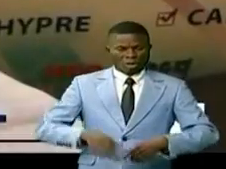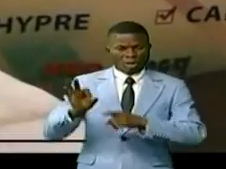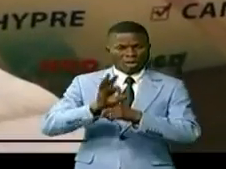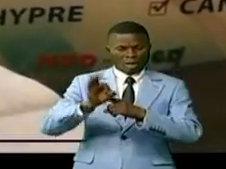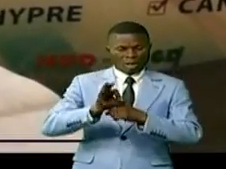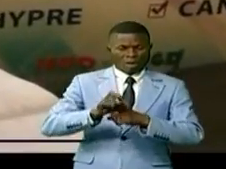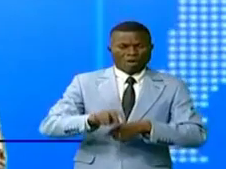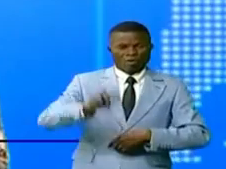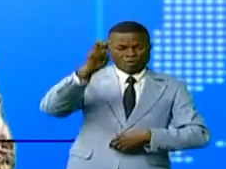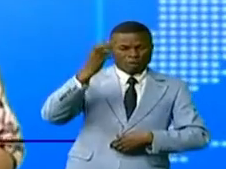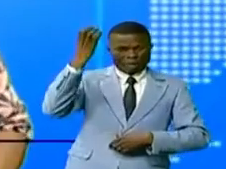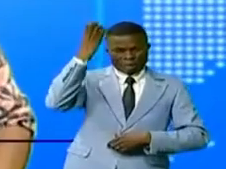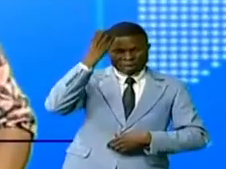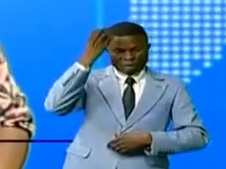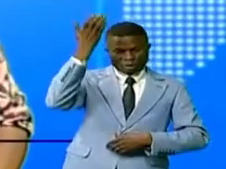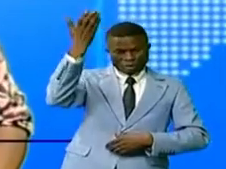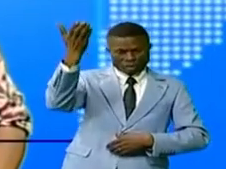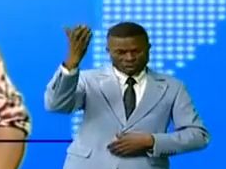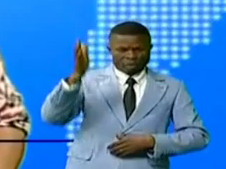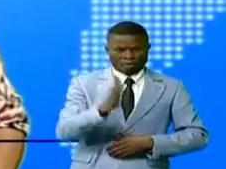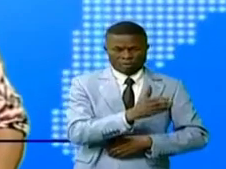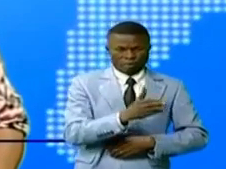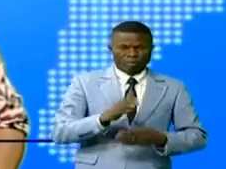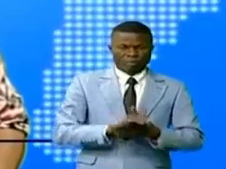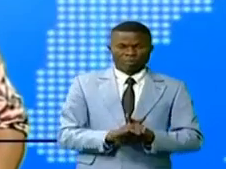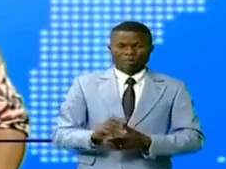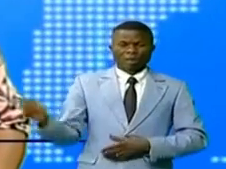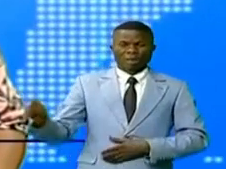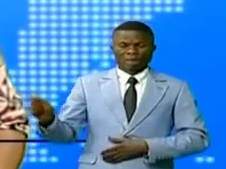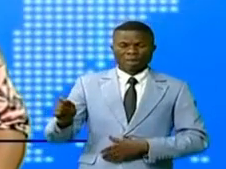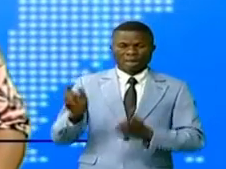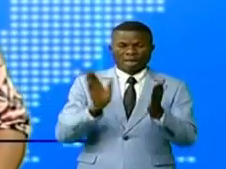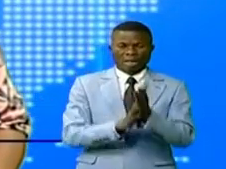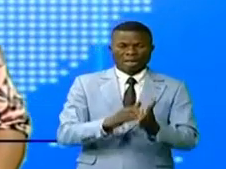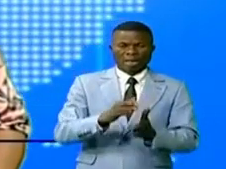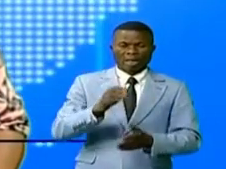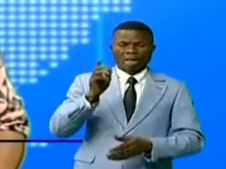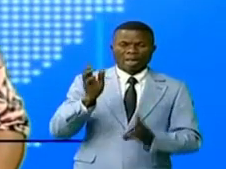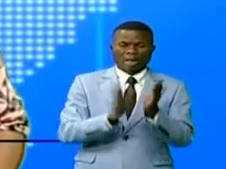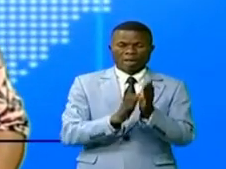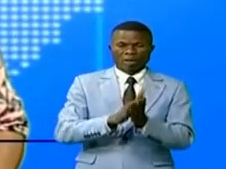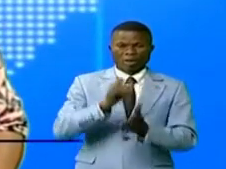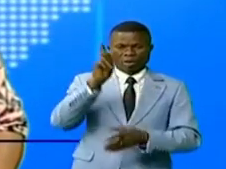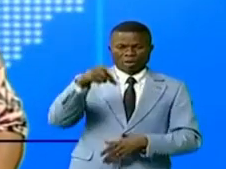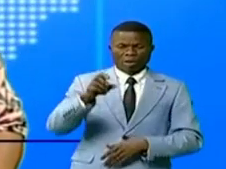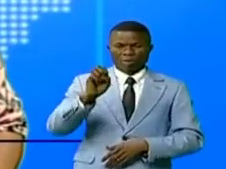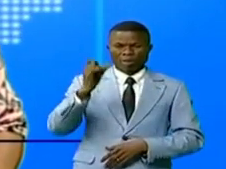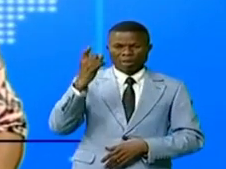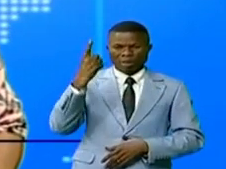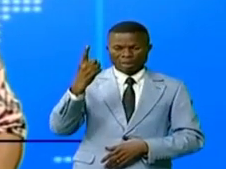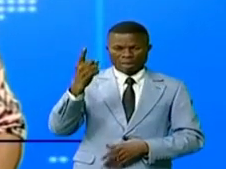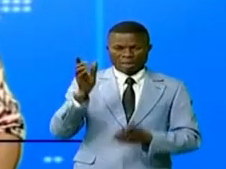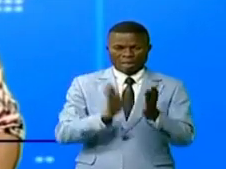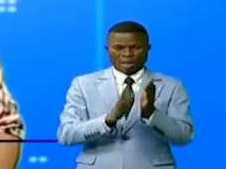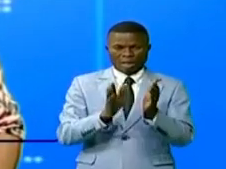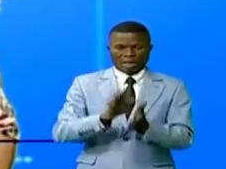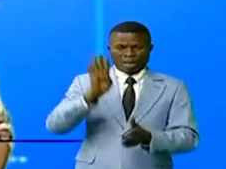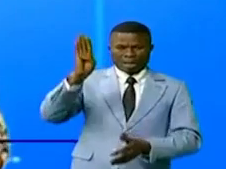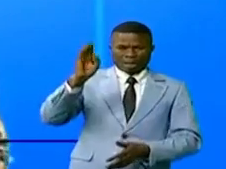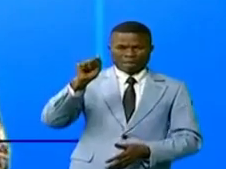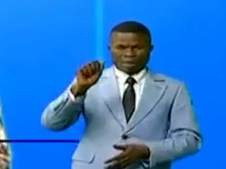à l'étranger. Les latrines de l'EP1 et EP2 de l'Institut Bamoyo ont